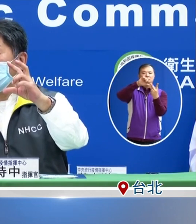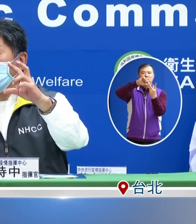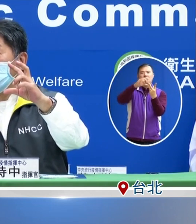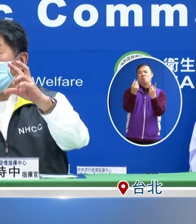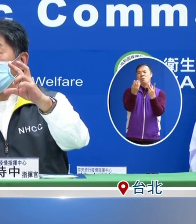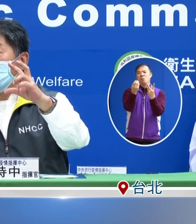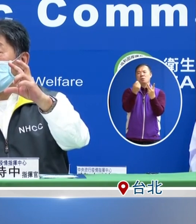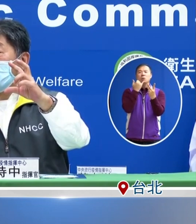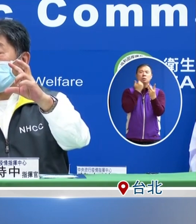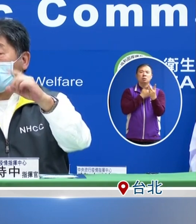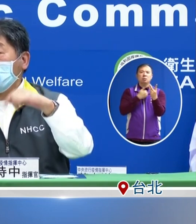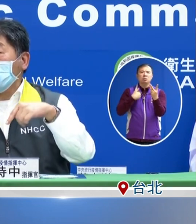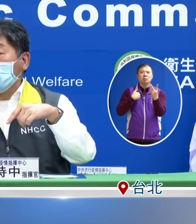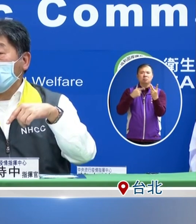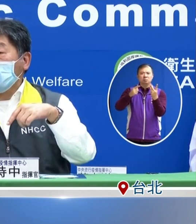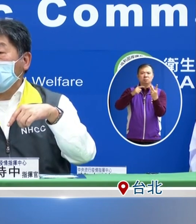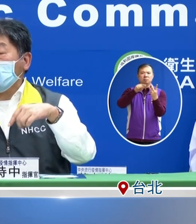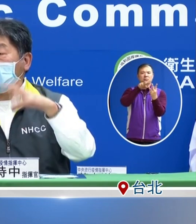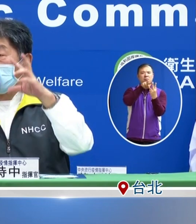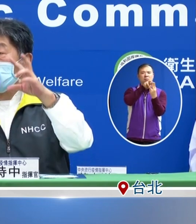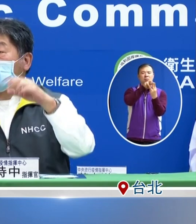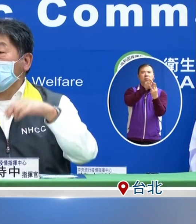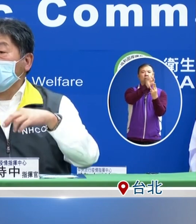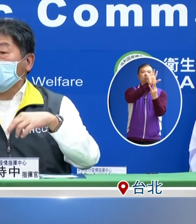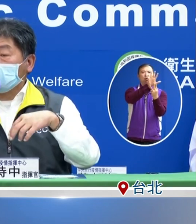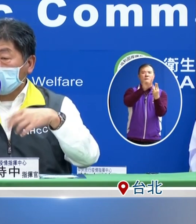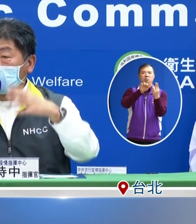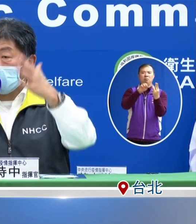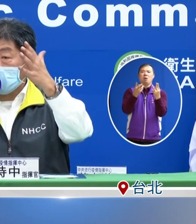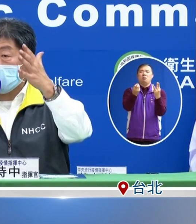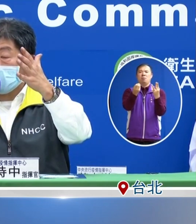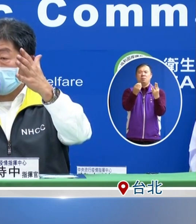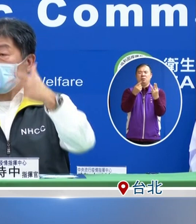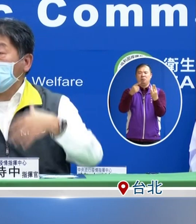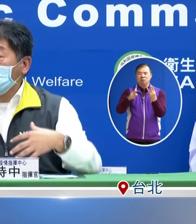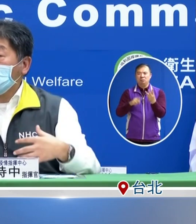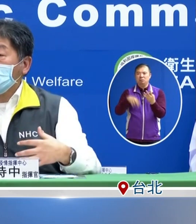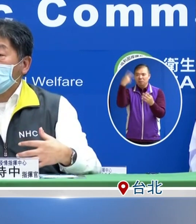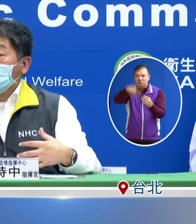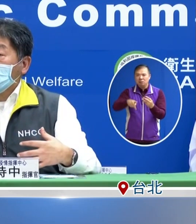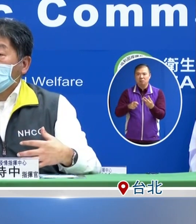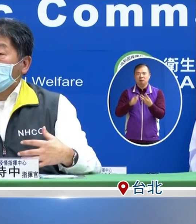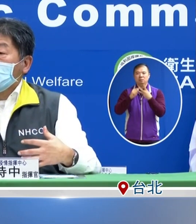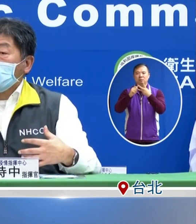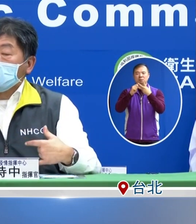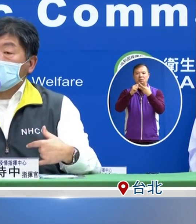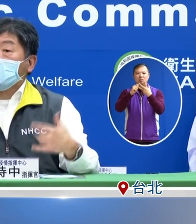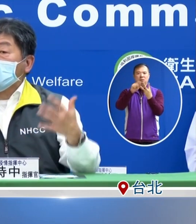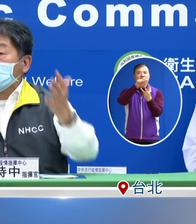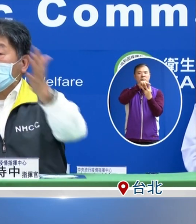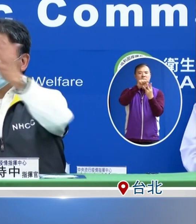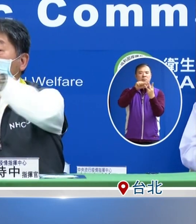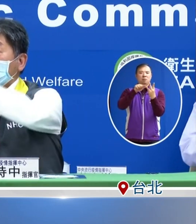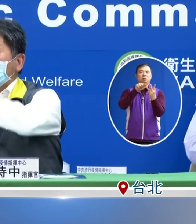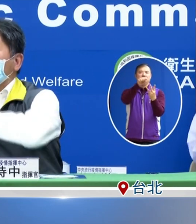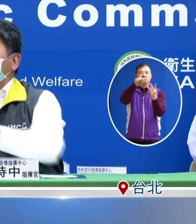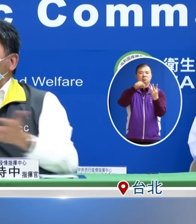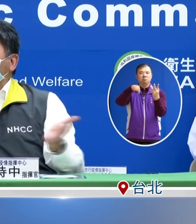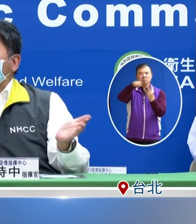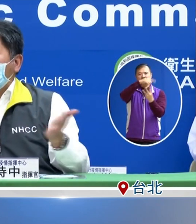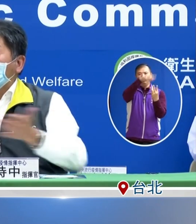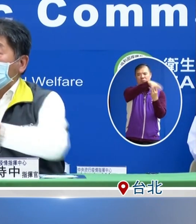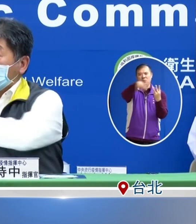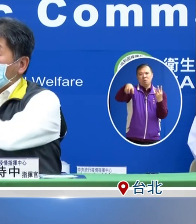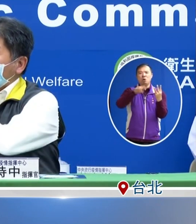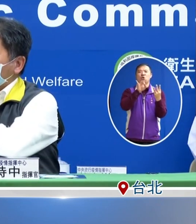被验有，哦，那另外一个没有，那另外一个就是说3个实验室都验有。好，那当然是3个实验室都